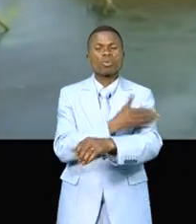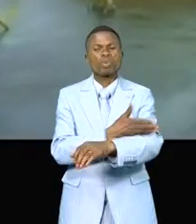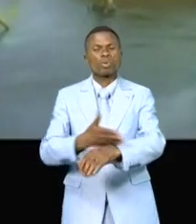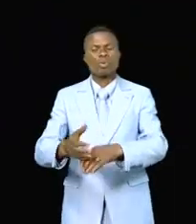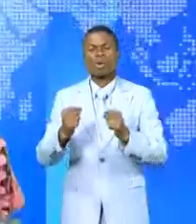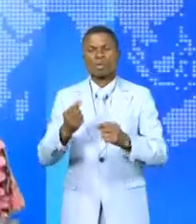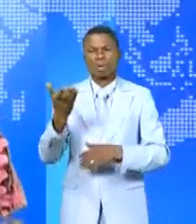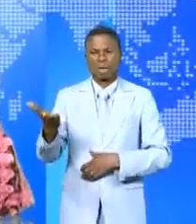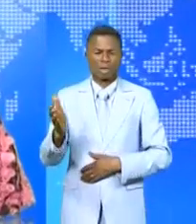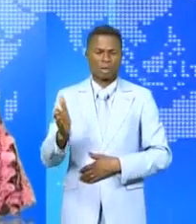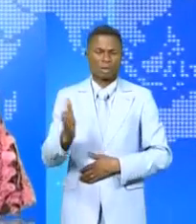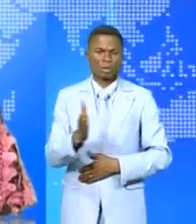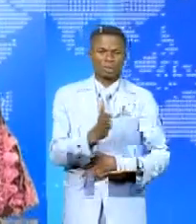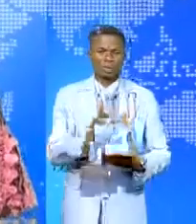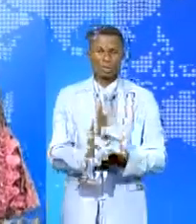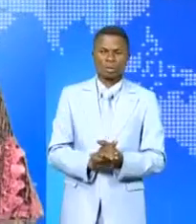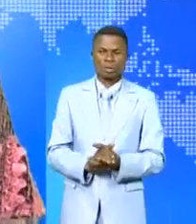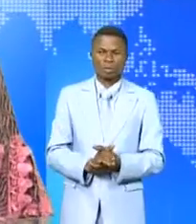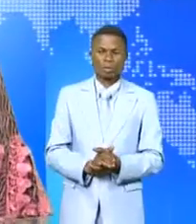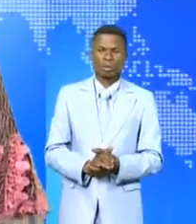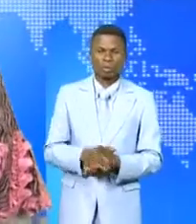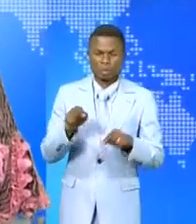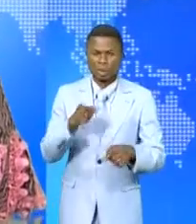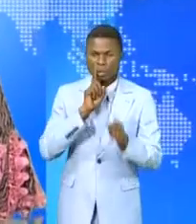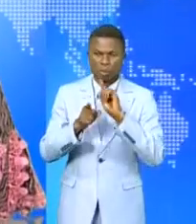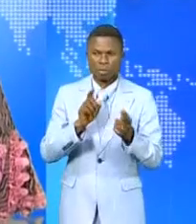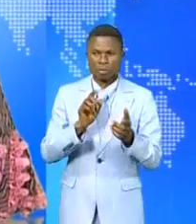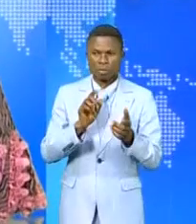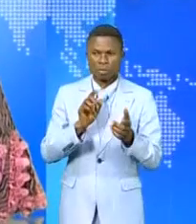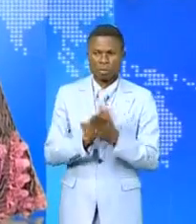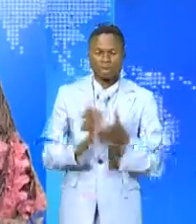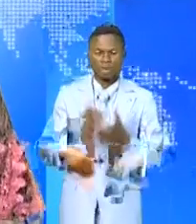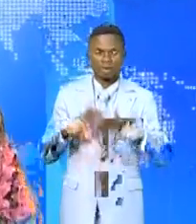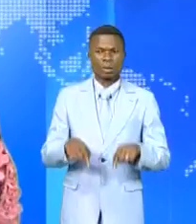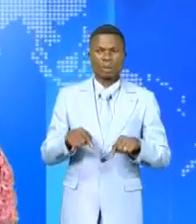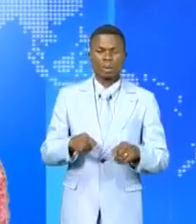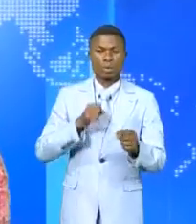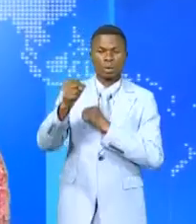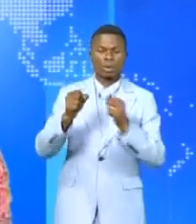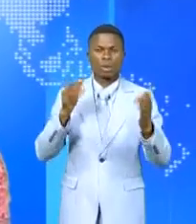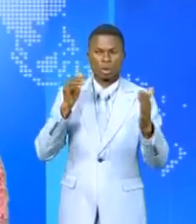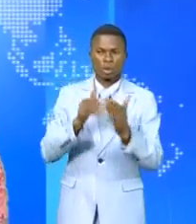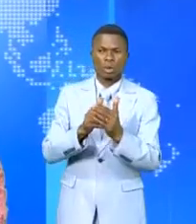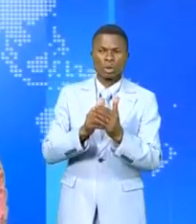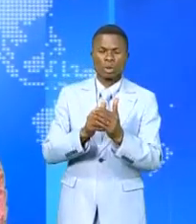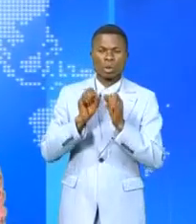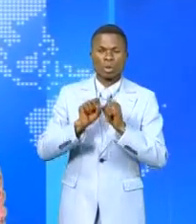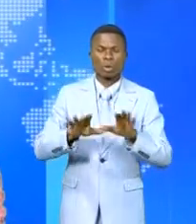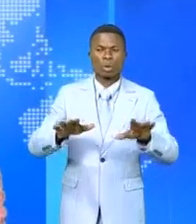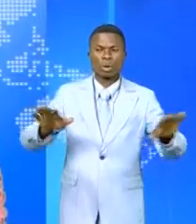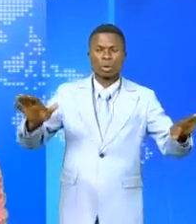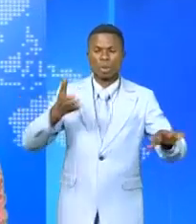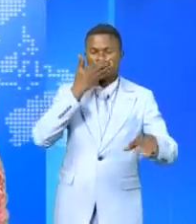avancé. Changer de chapitre pour parler santé à présent. La lutte contre la propagation de